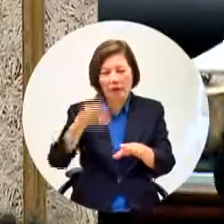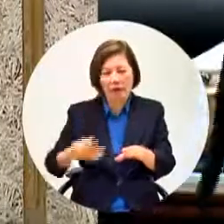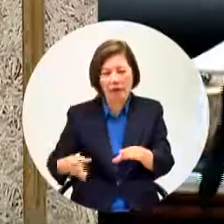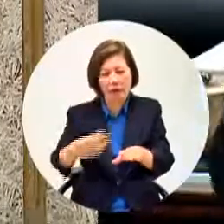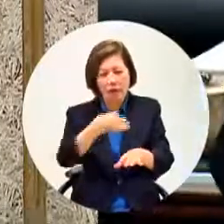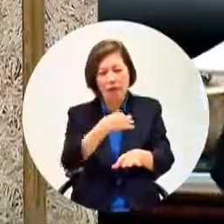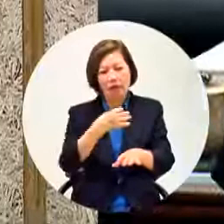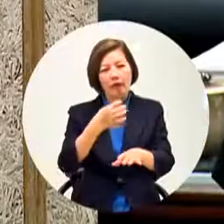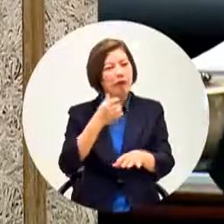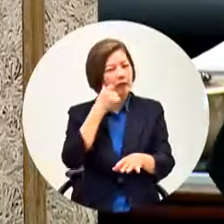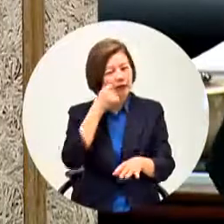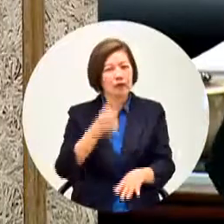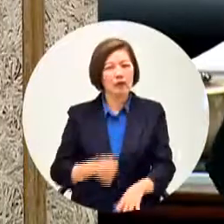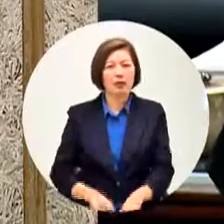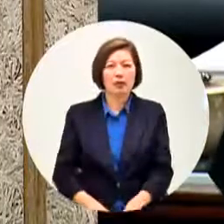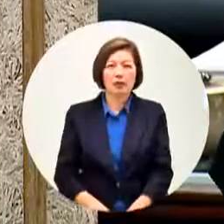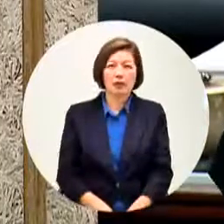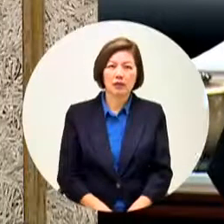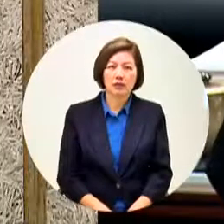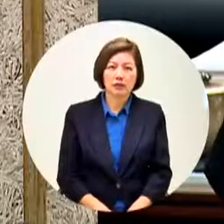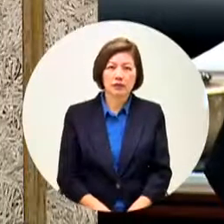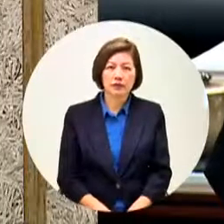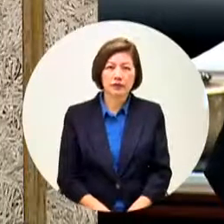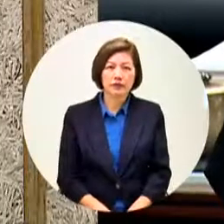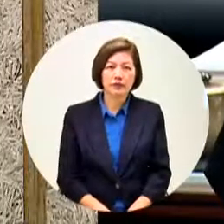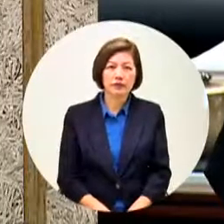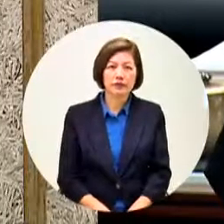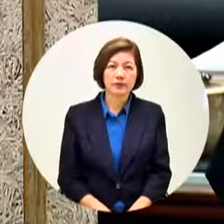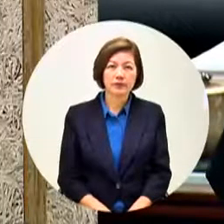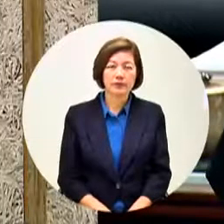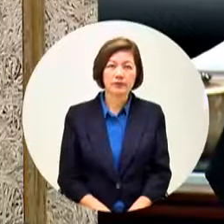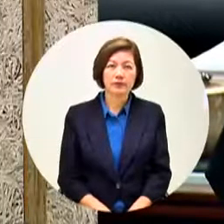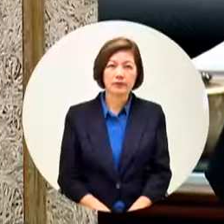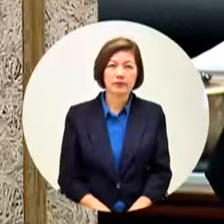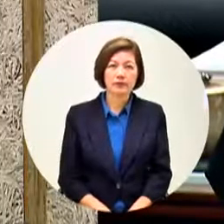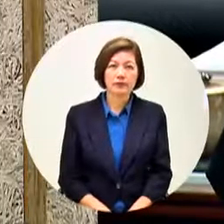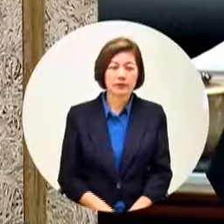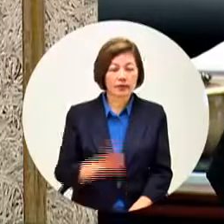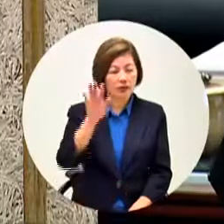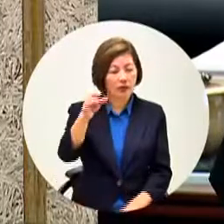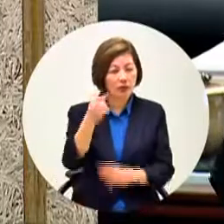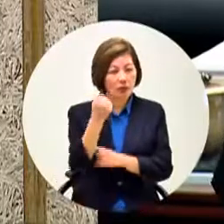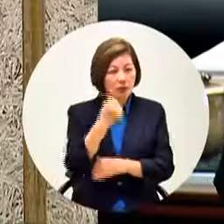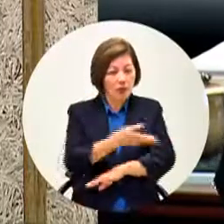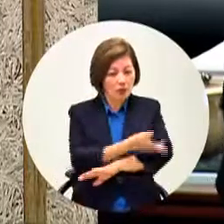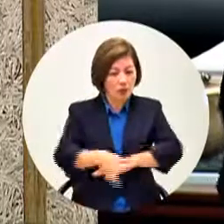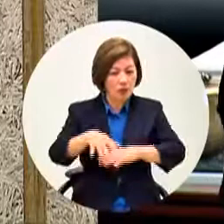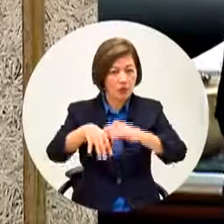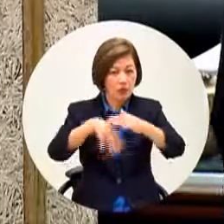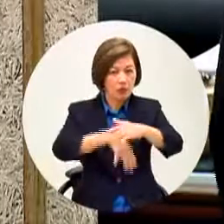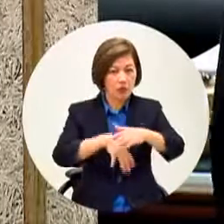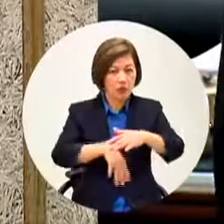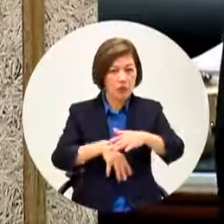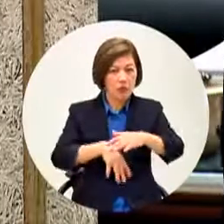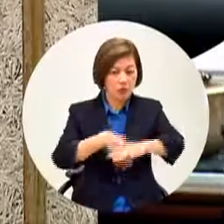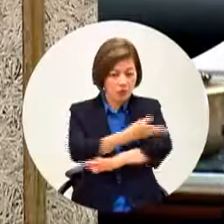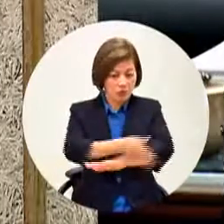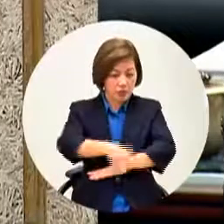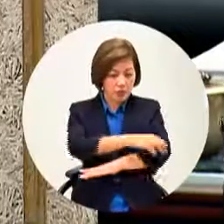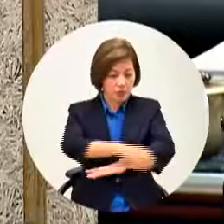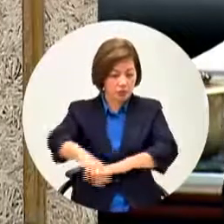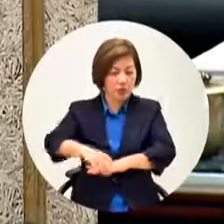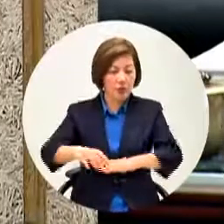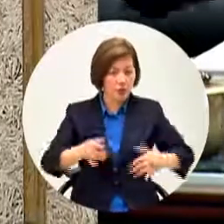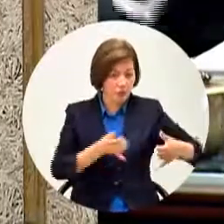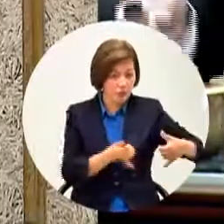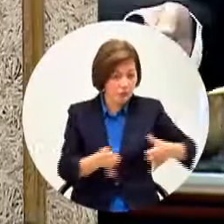你变讲，伊来安尼后硬起个脚变后一个替换个道路嘛。 嗯。